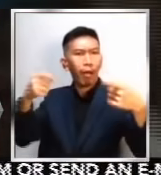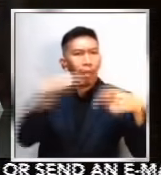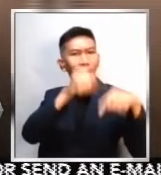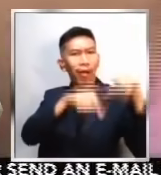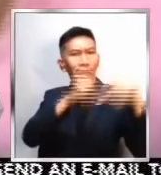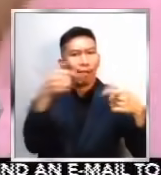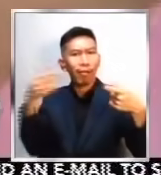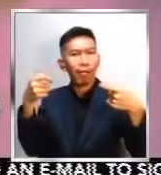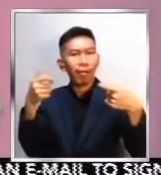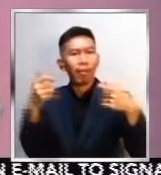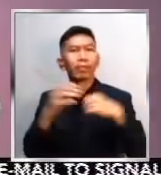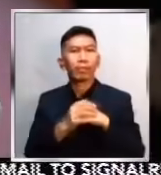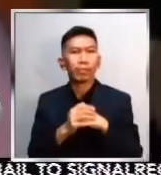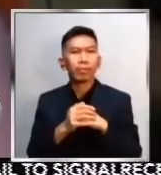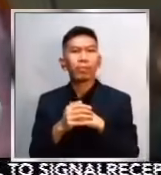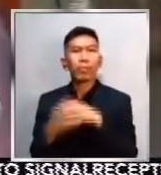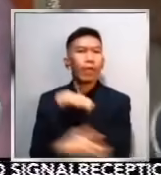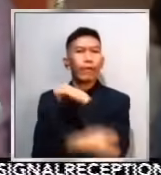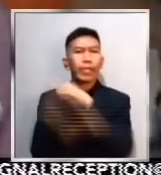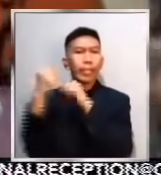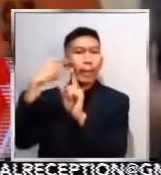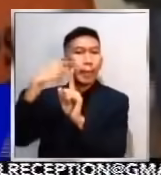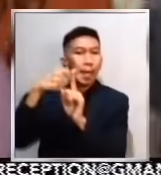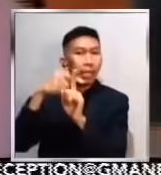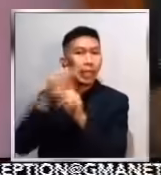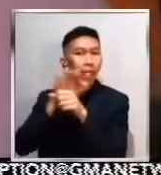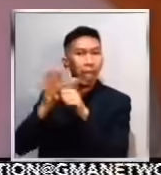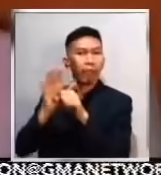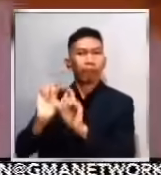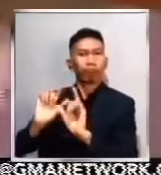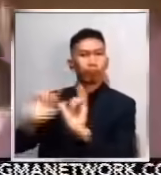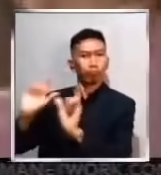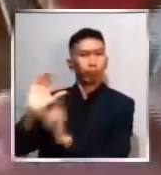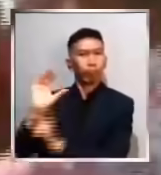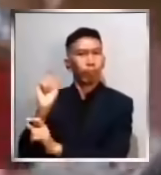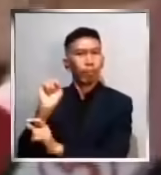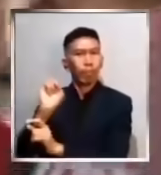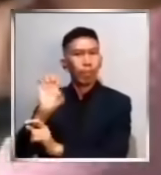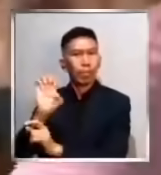kasong isinampa laban sa suspect. Emil Sumangil, nakatutok, 24 oras,